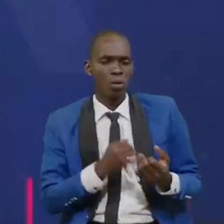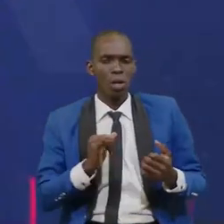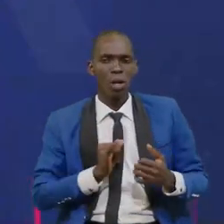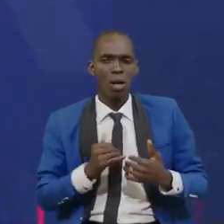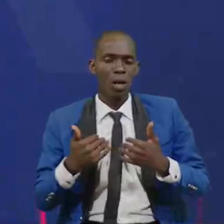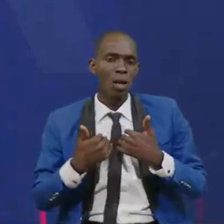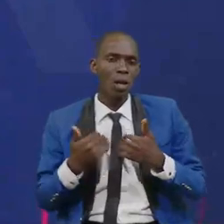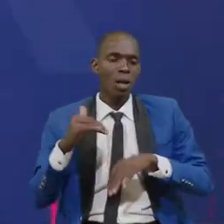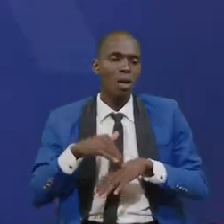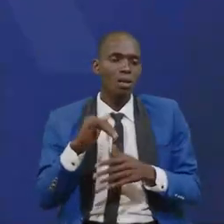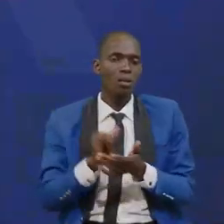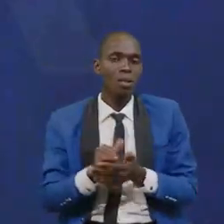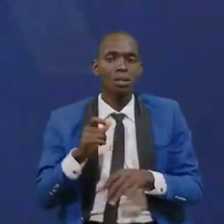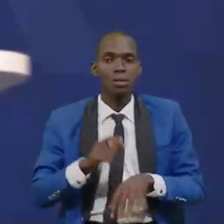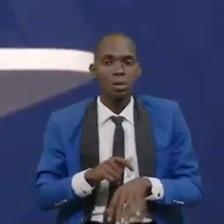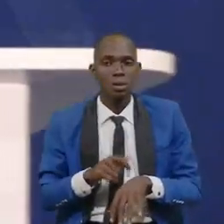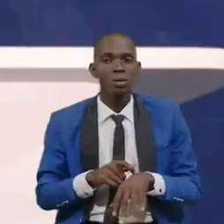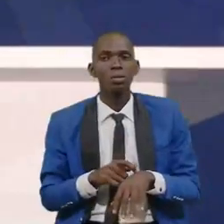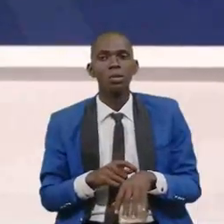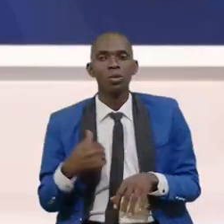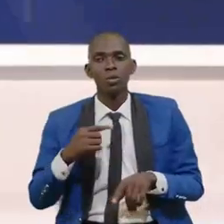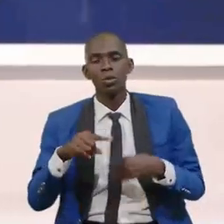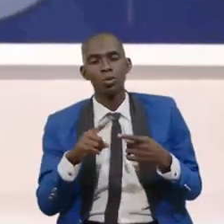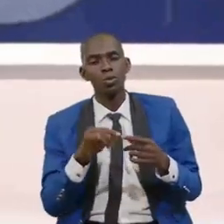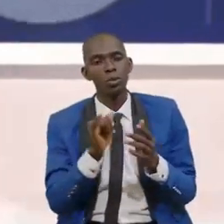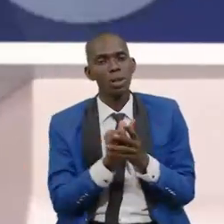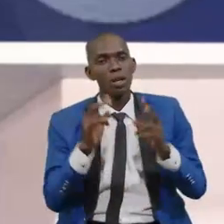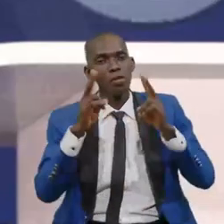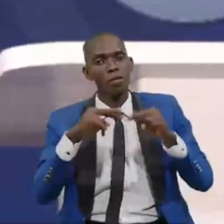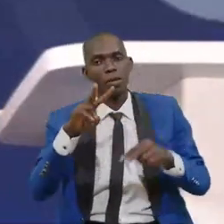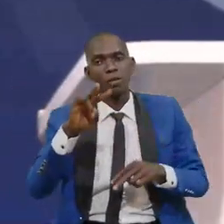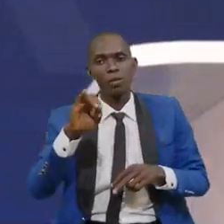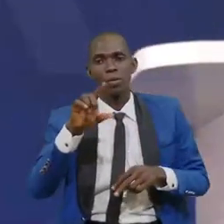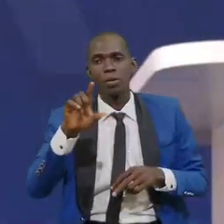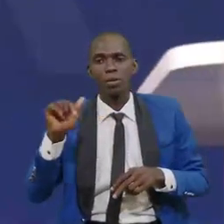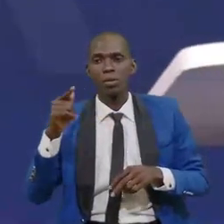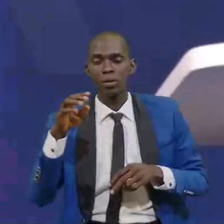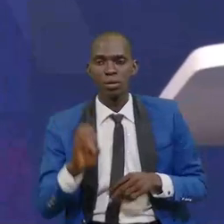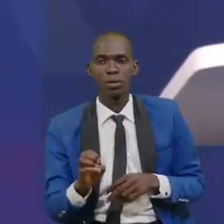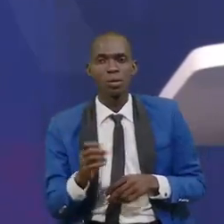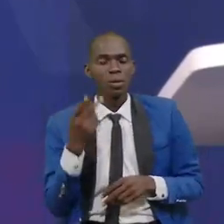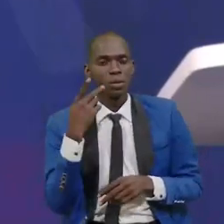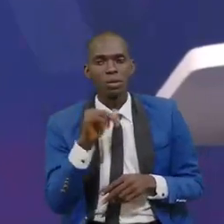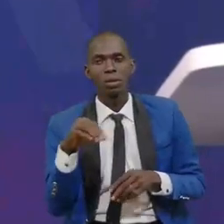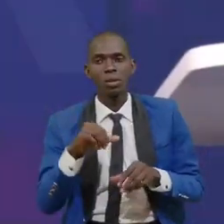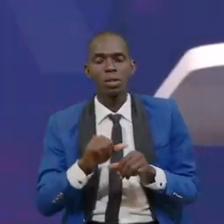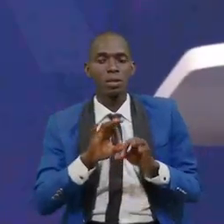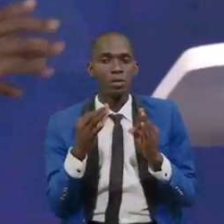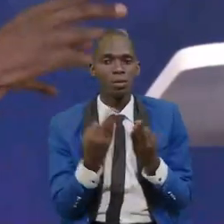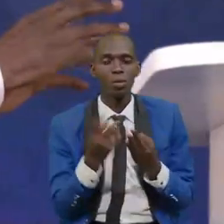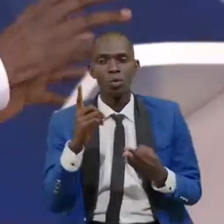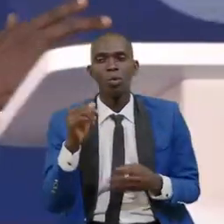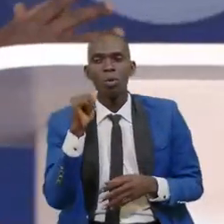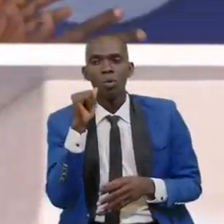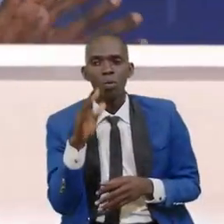j'avais en ce moment-là, nous étions arrivés dans un village, on devait prêcher à une famille donnée et la femme, vous avez